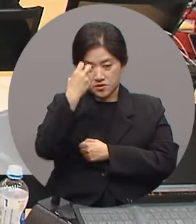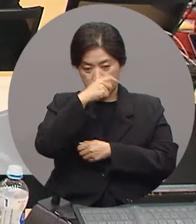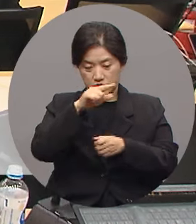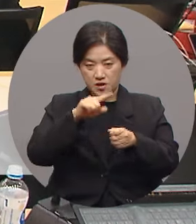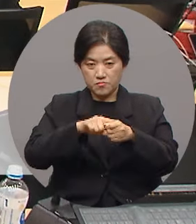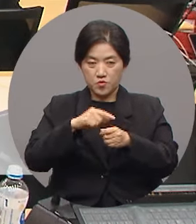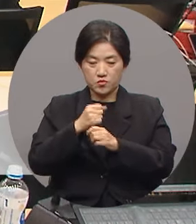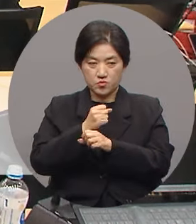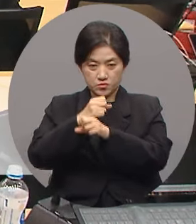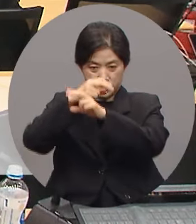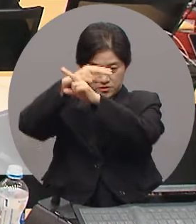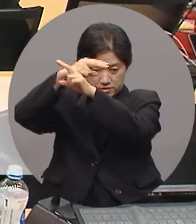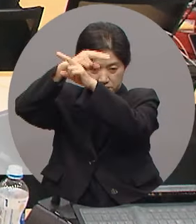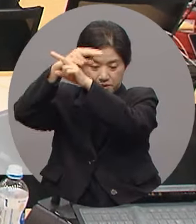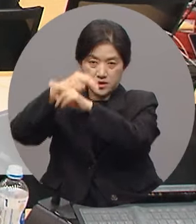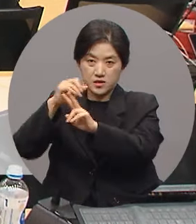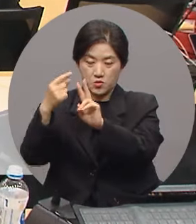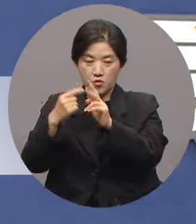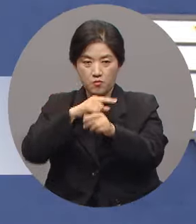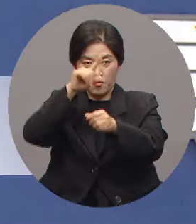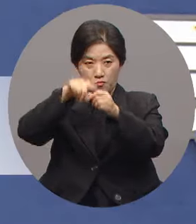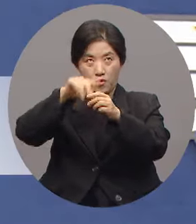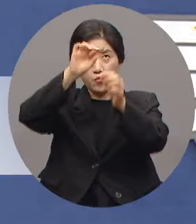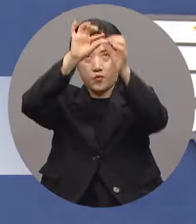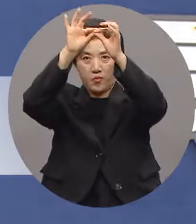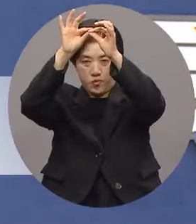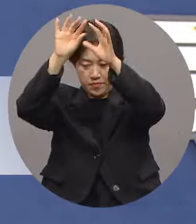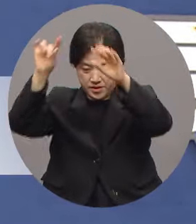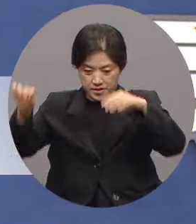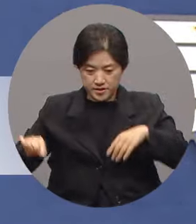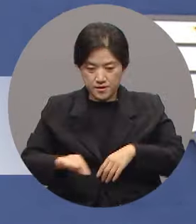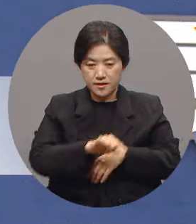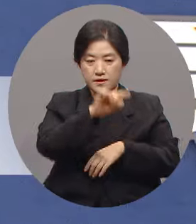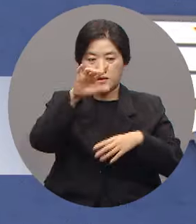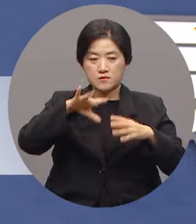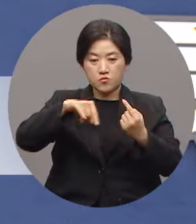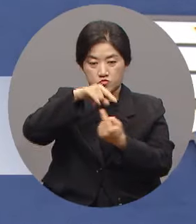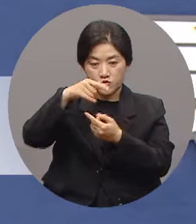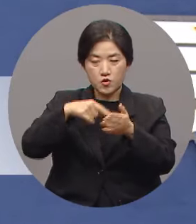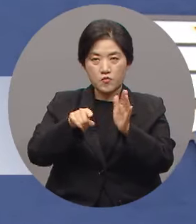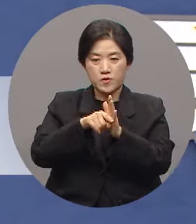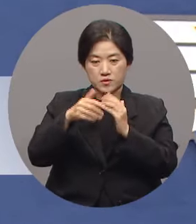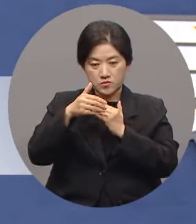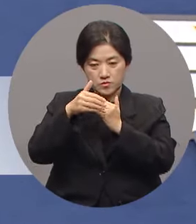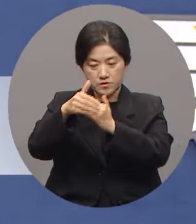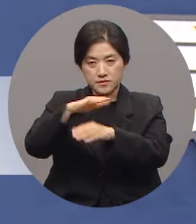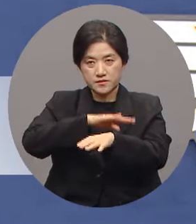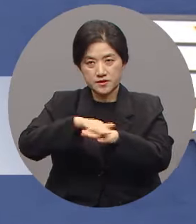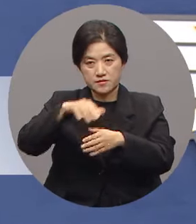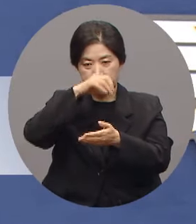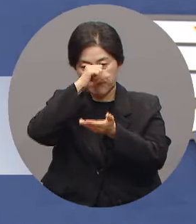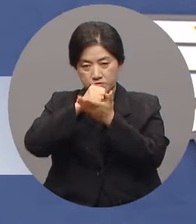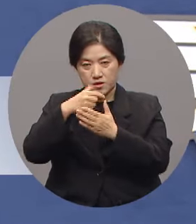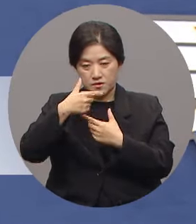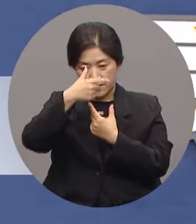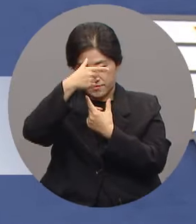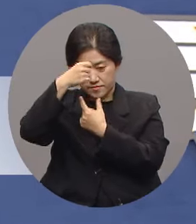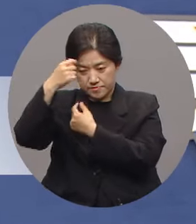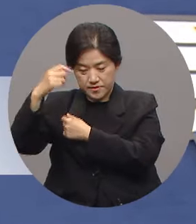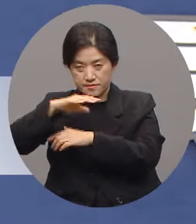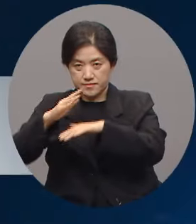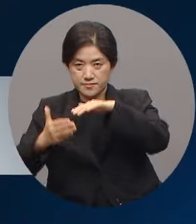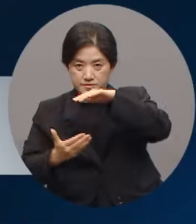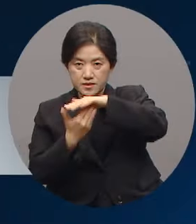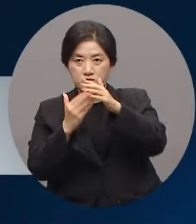2호기는 현재 목표 궤도에 안착해 초기 운영을 위한 다양한 점검 등 관련 전차를 정상적으로 진행하고 있다고